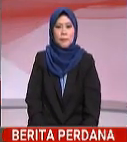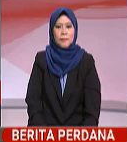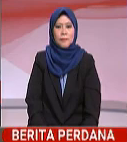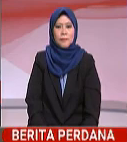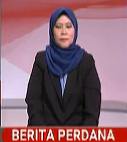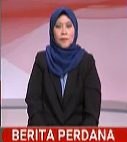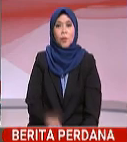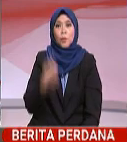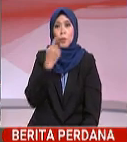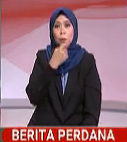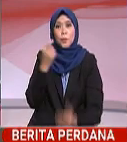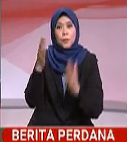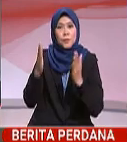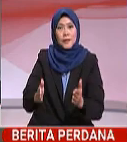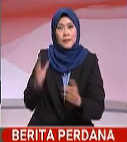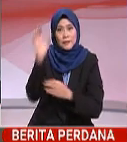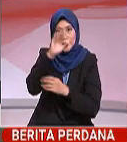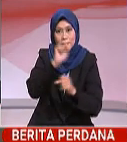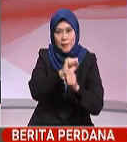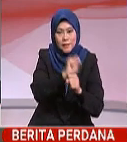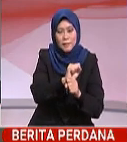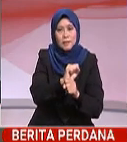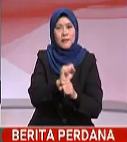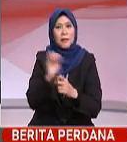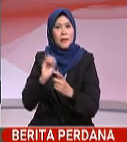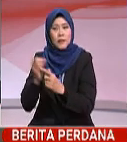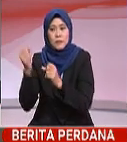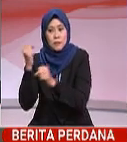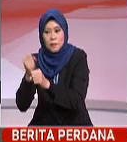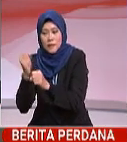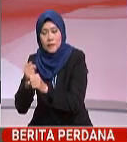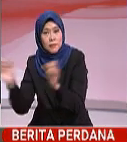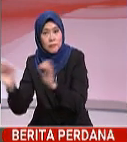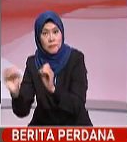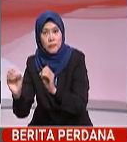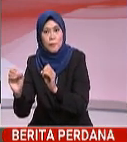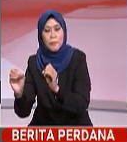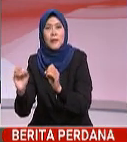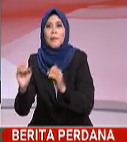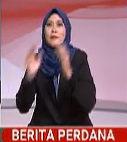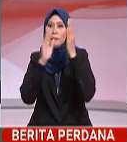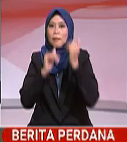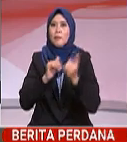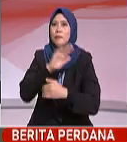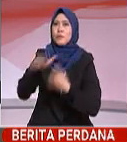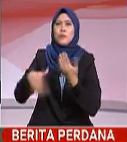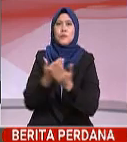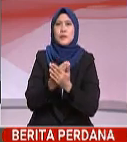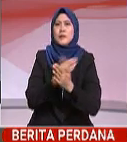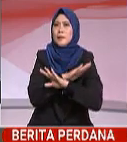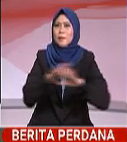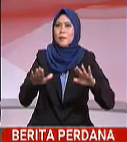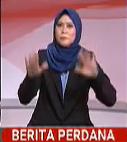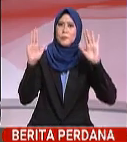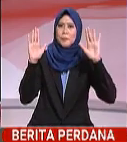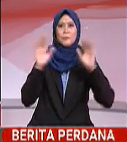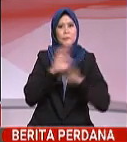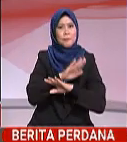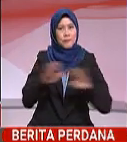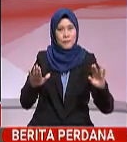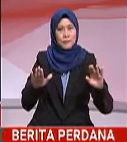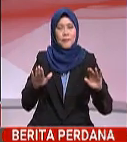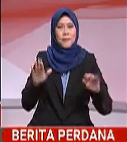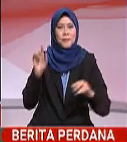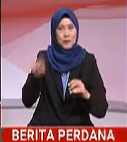Bagi pencari kerja dan mereka yang kehilangan pekerjaan, saya berharap agar anda semua tidak mudah terputus asa dan